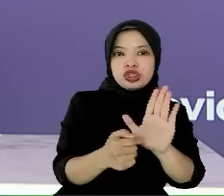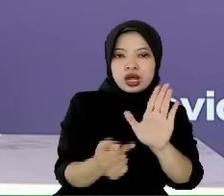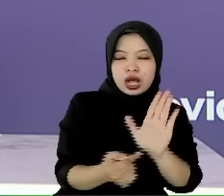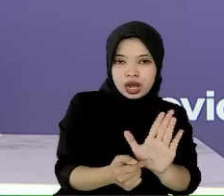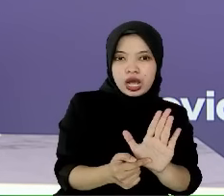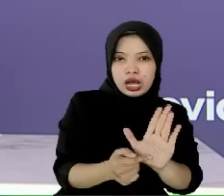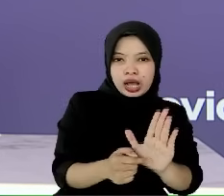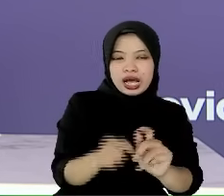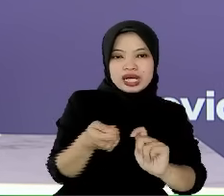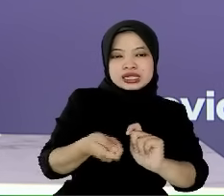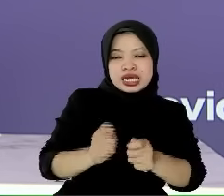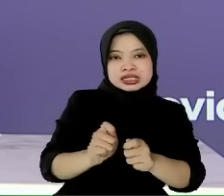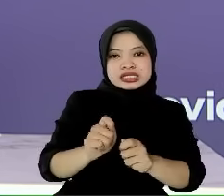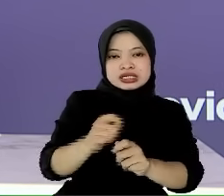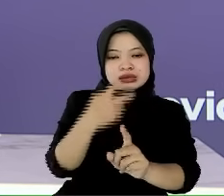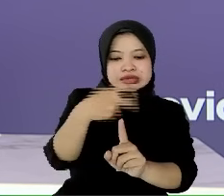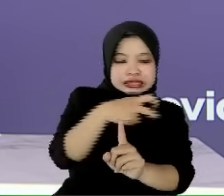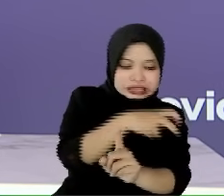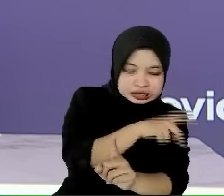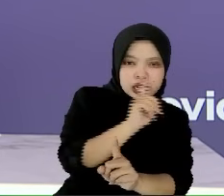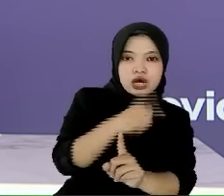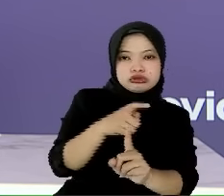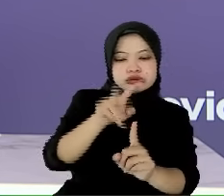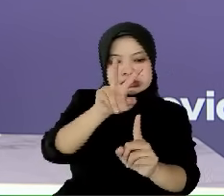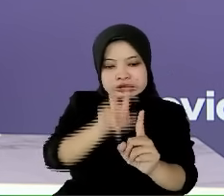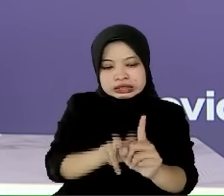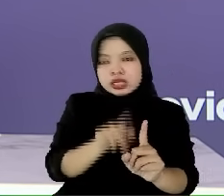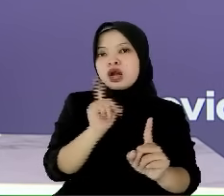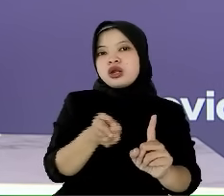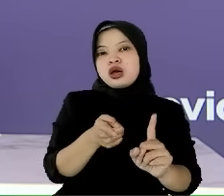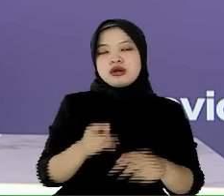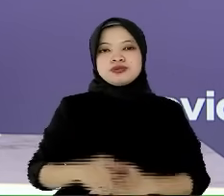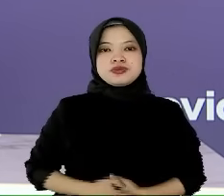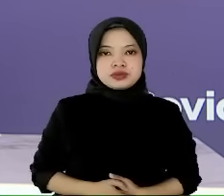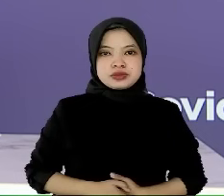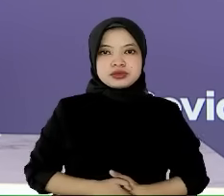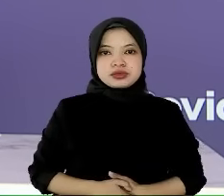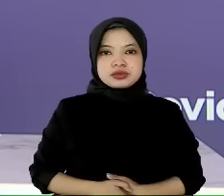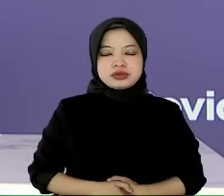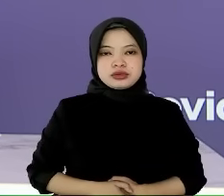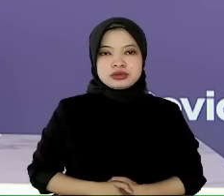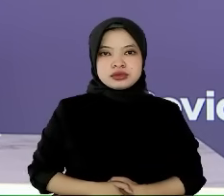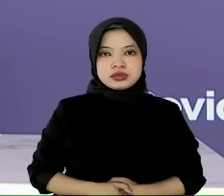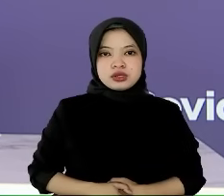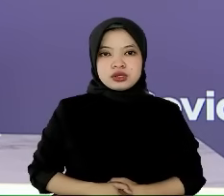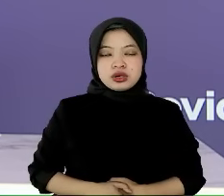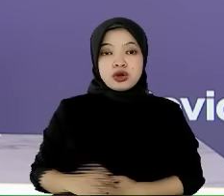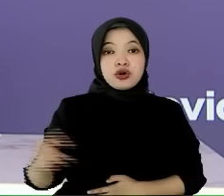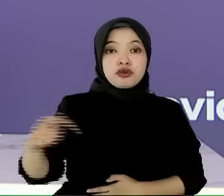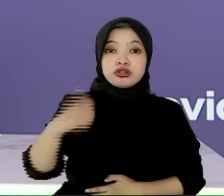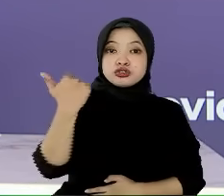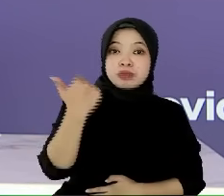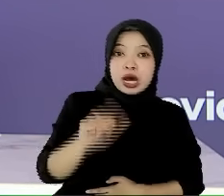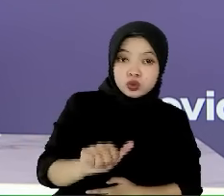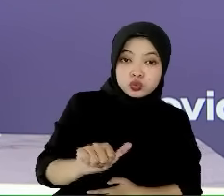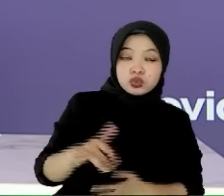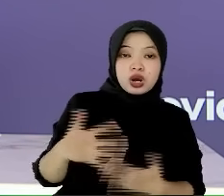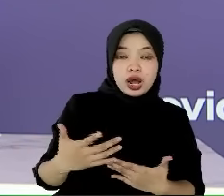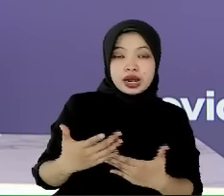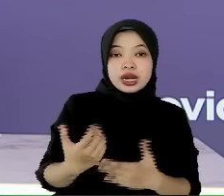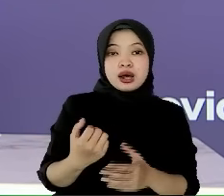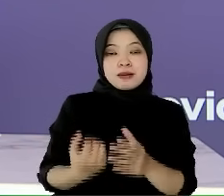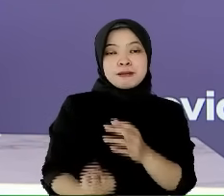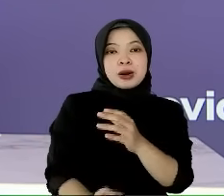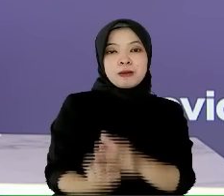mekanisme screening setelah masuk di Indonesia. Khusus terkait pemantauan varian asing, Balitbangkes